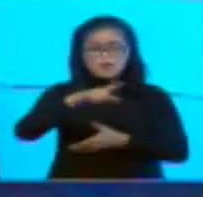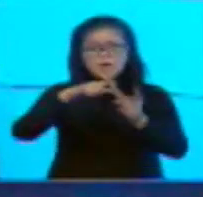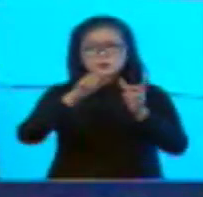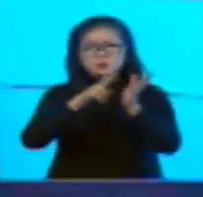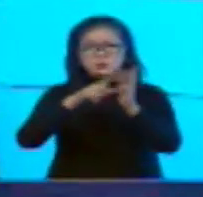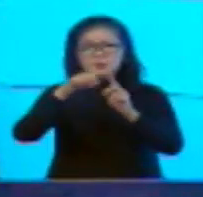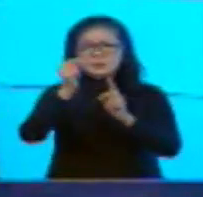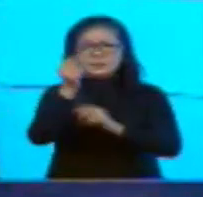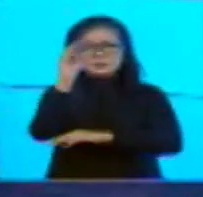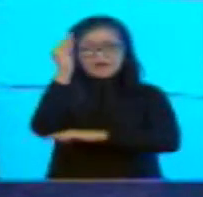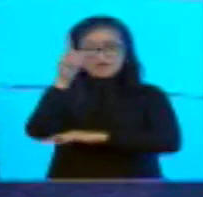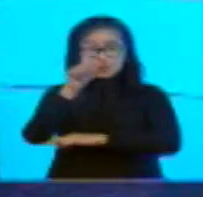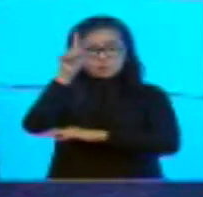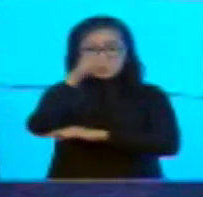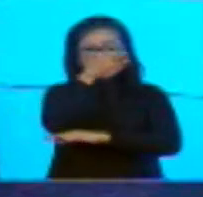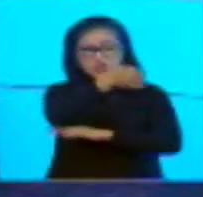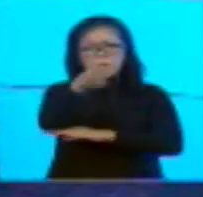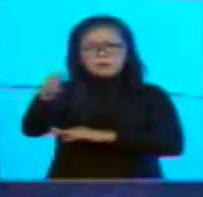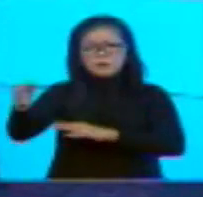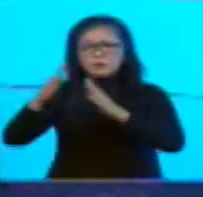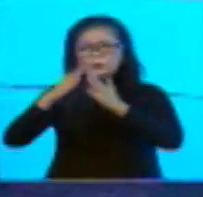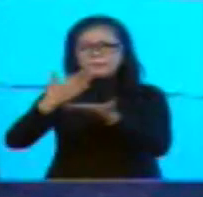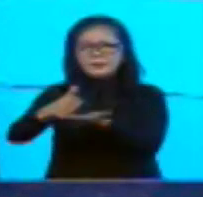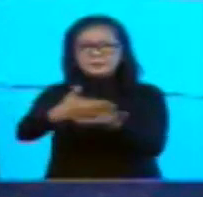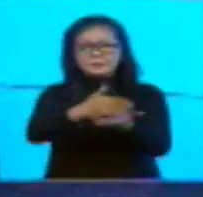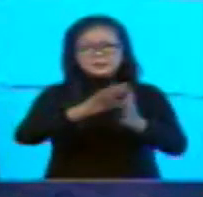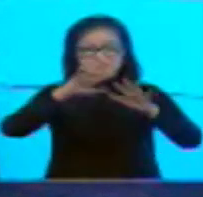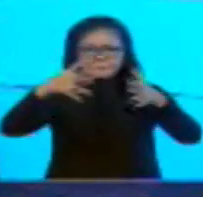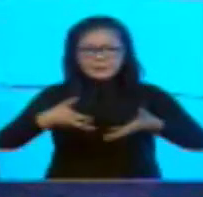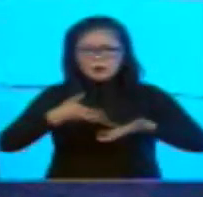langsung ke rumah-rumah warga membagikan paket sembako.